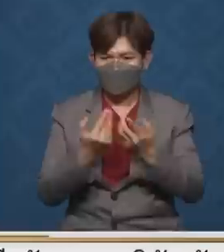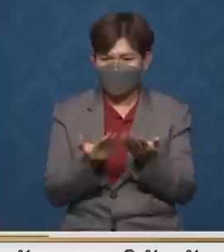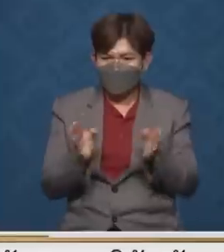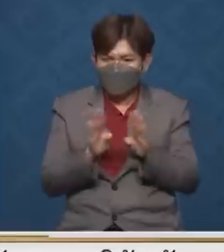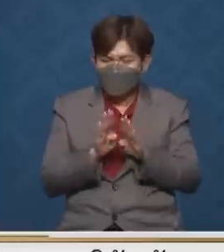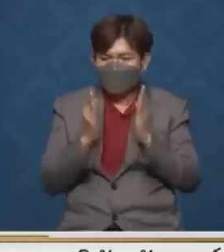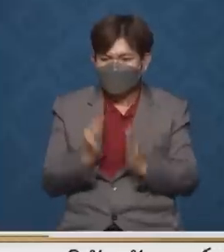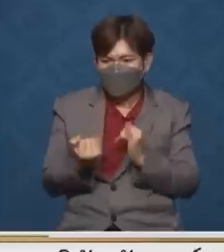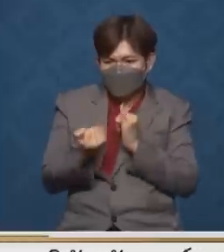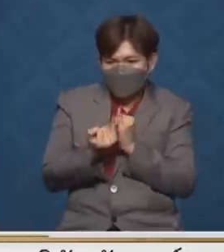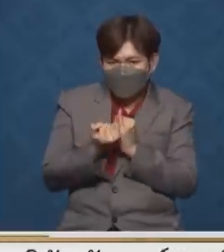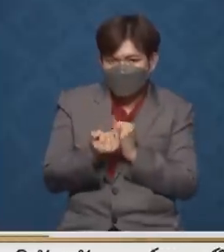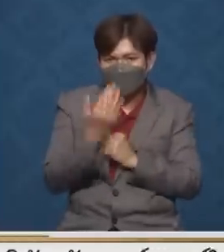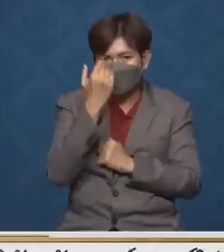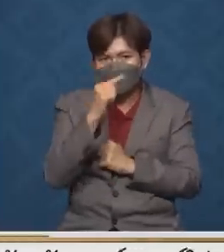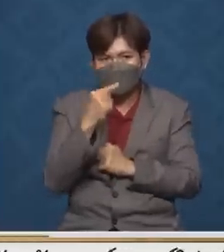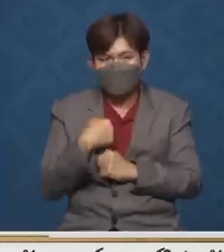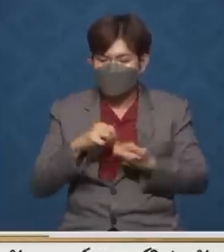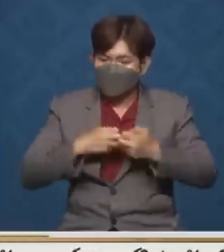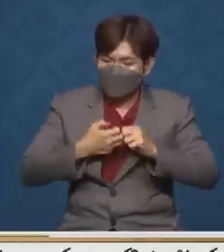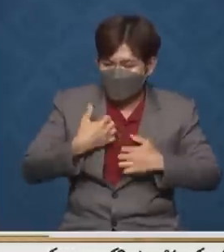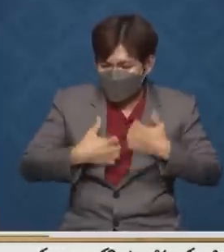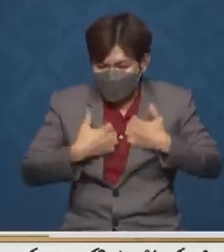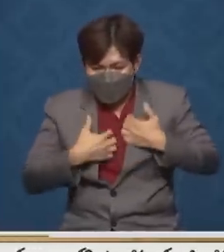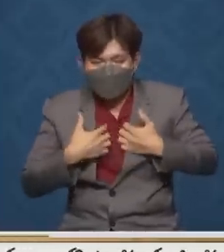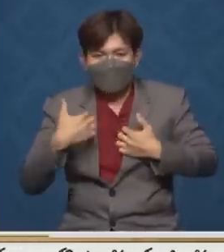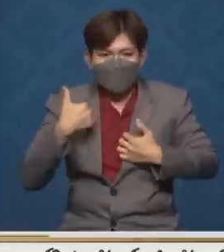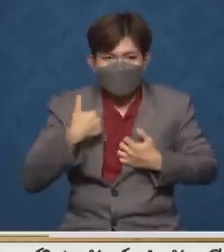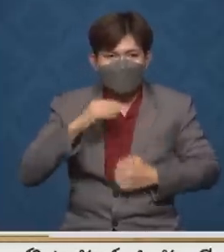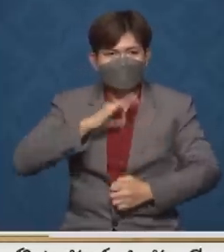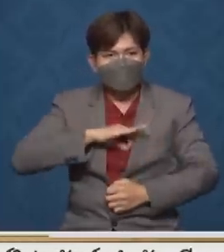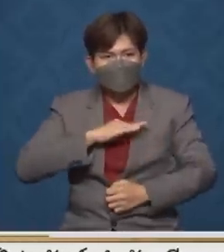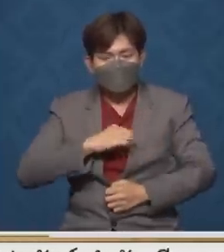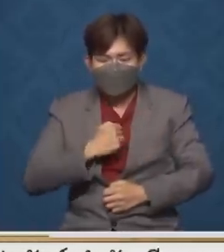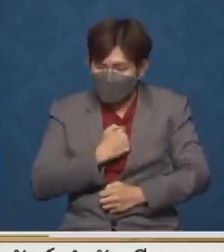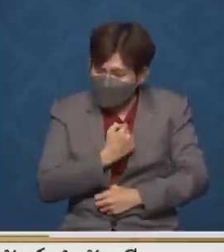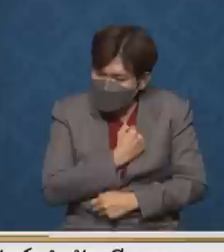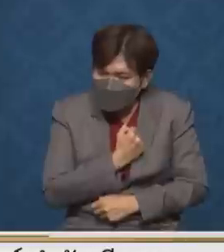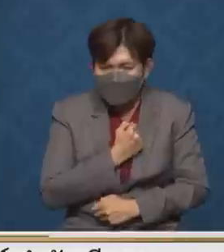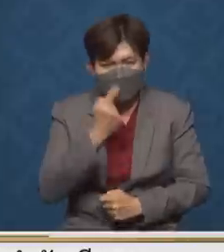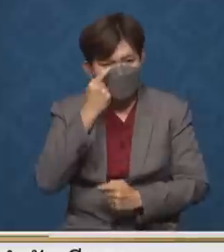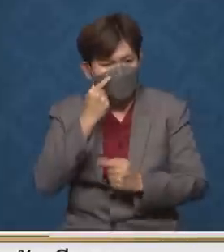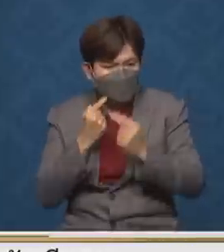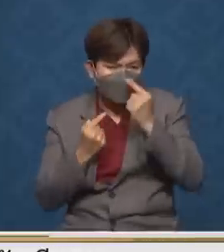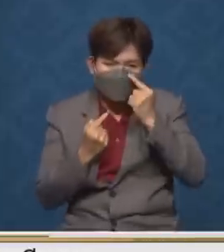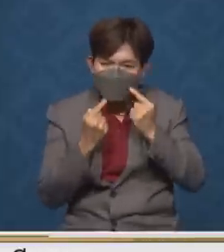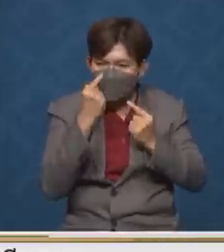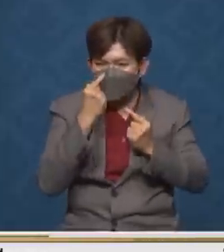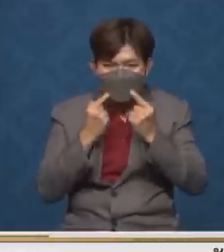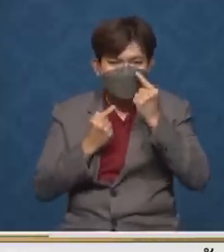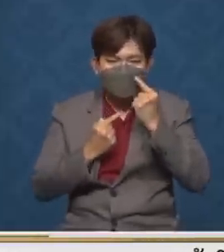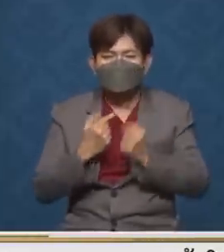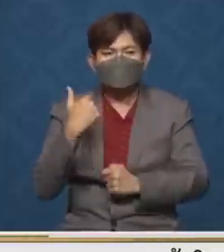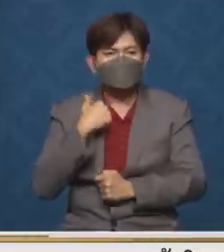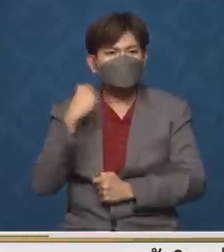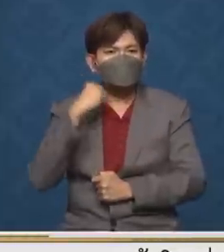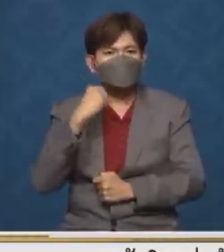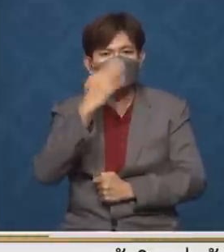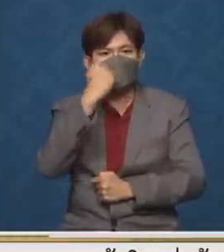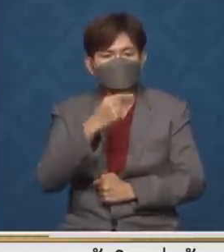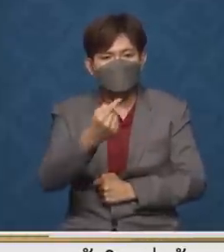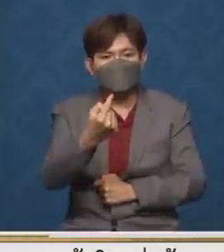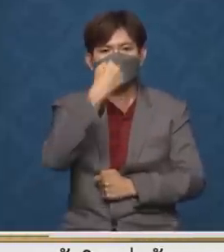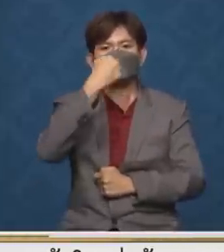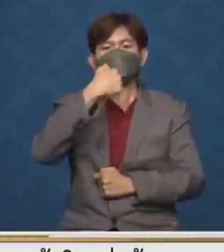หายาพี่น้อง ที่ต้องเจ็บช้ำและต้องกลืนน้ำตาตัวเองเขppe shadowsไปหลายครั้ง ในการรับคำสั่ง